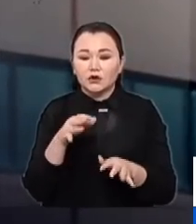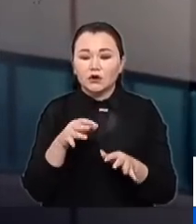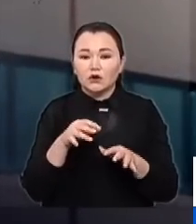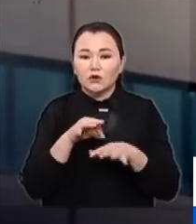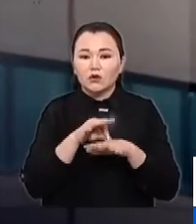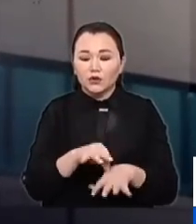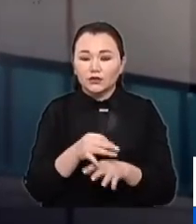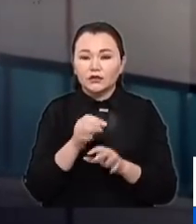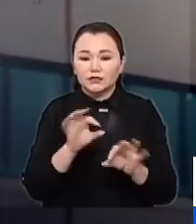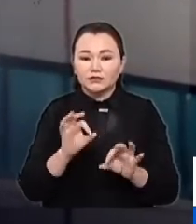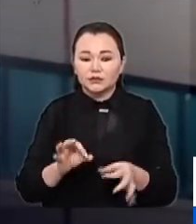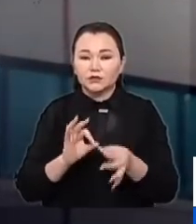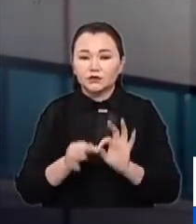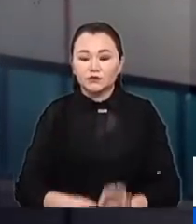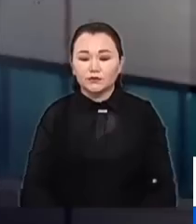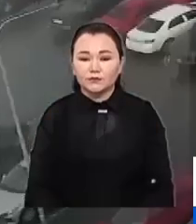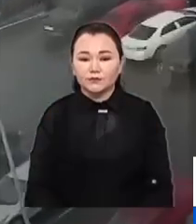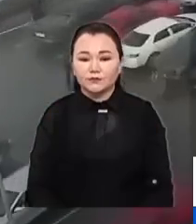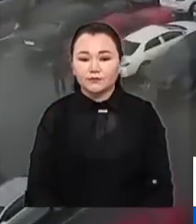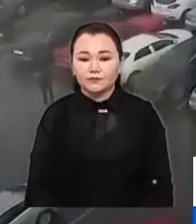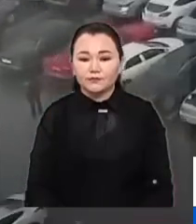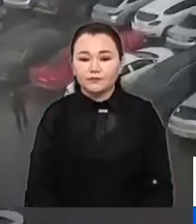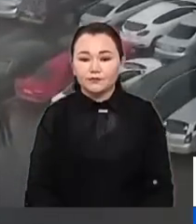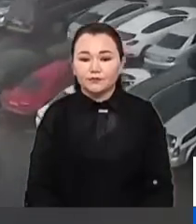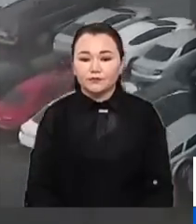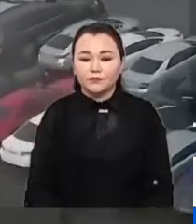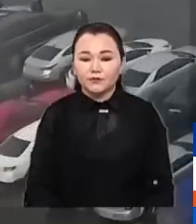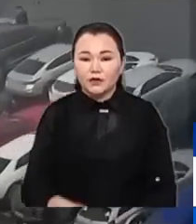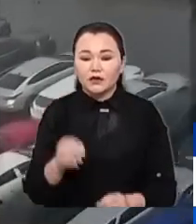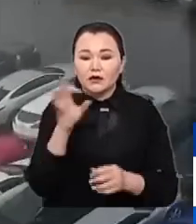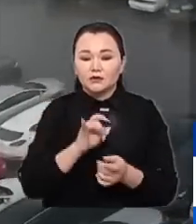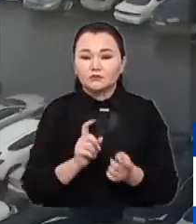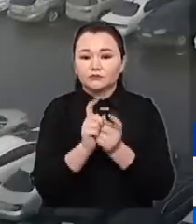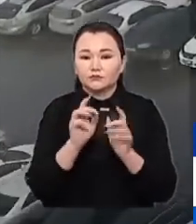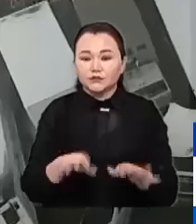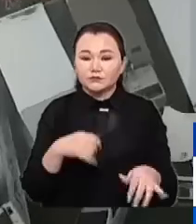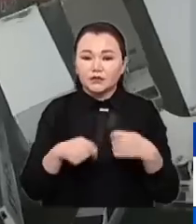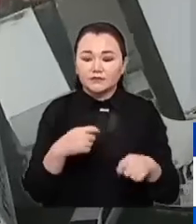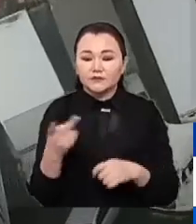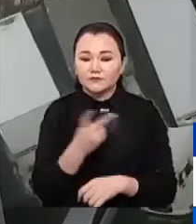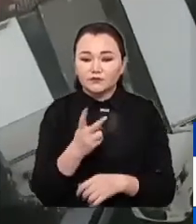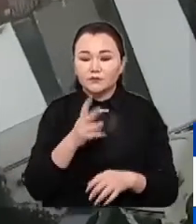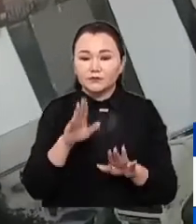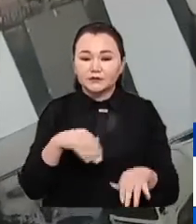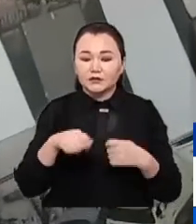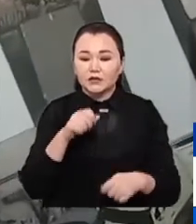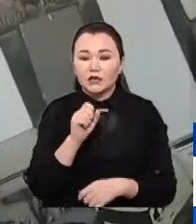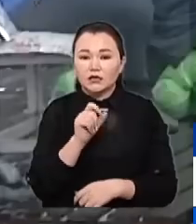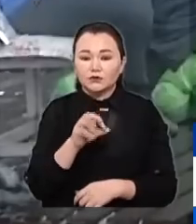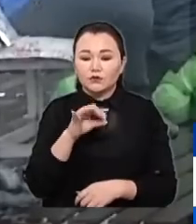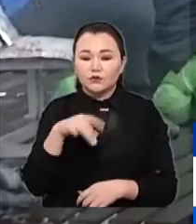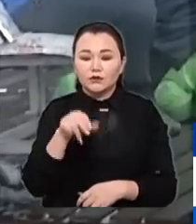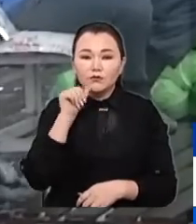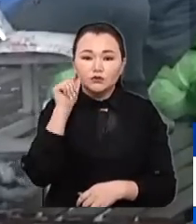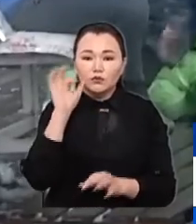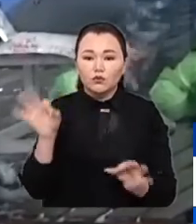Динара Нургалиева расскажет подробнее потасовка между двумя продавцами на рынке алтын-лурда прошлой